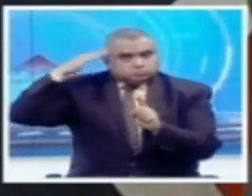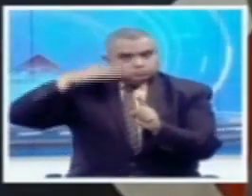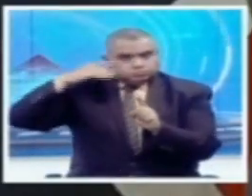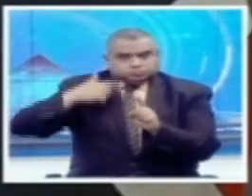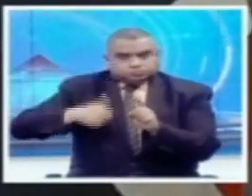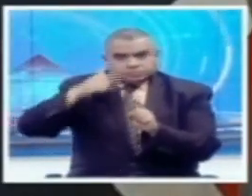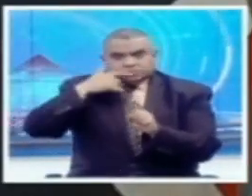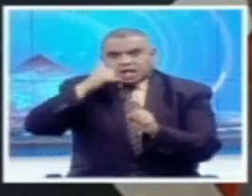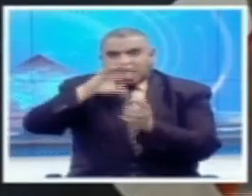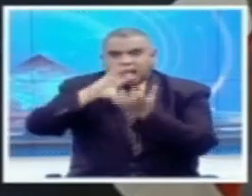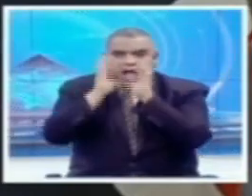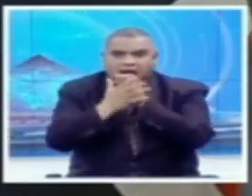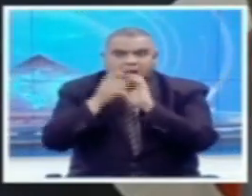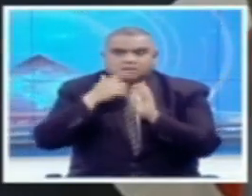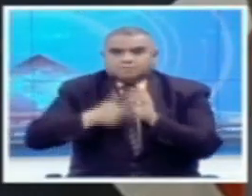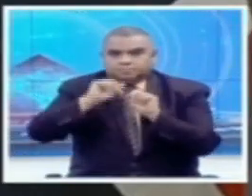من العالم،